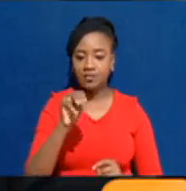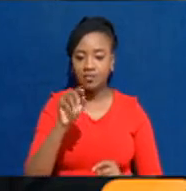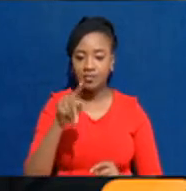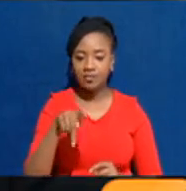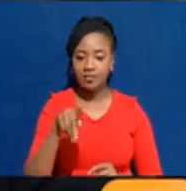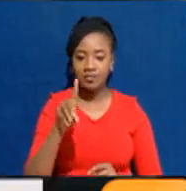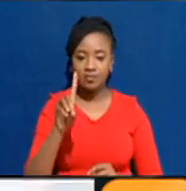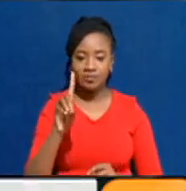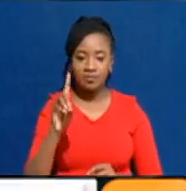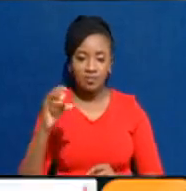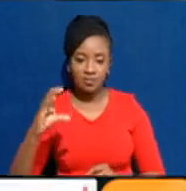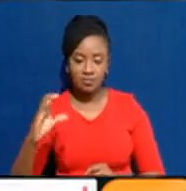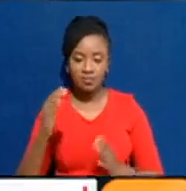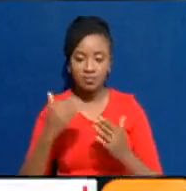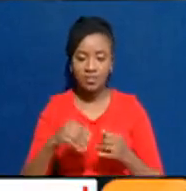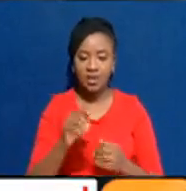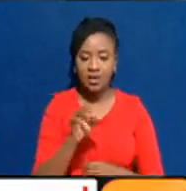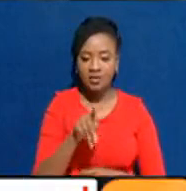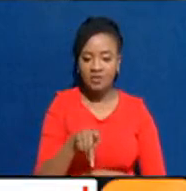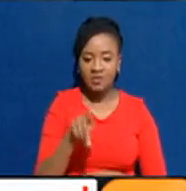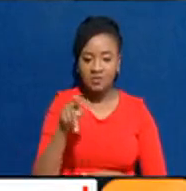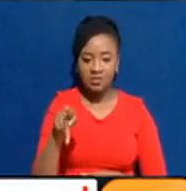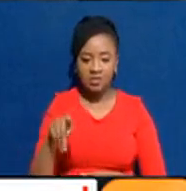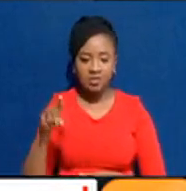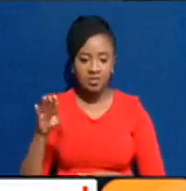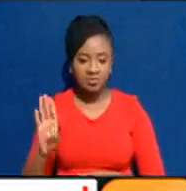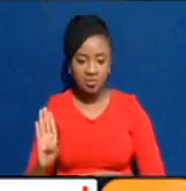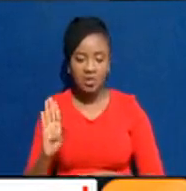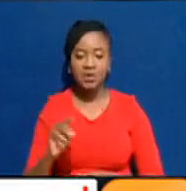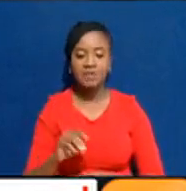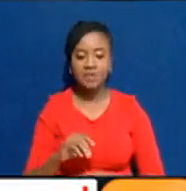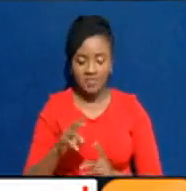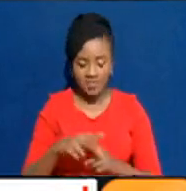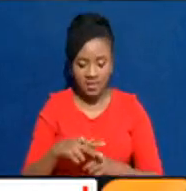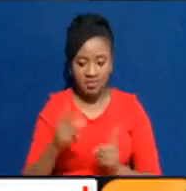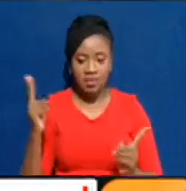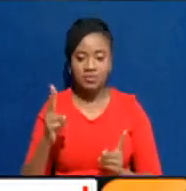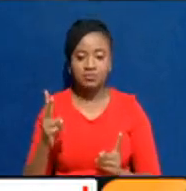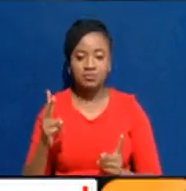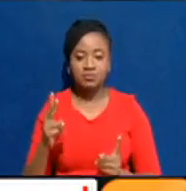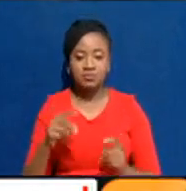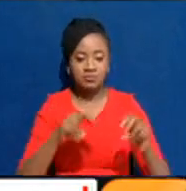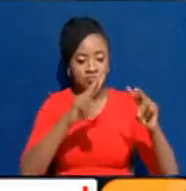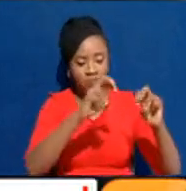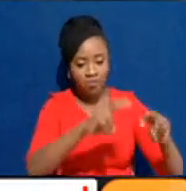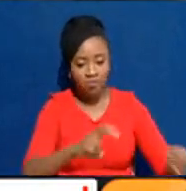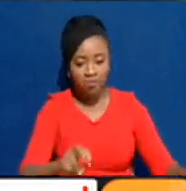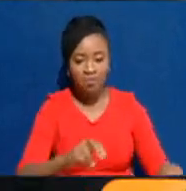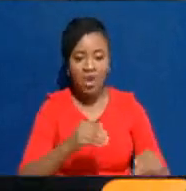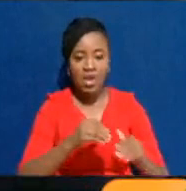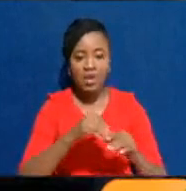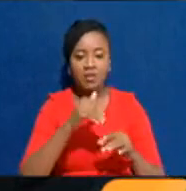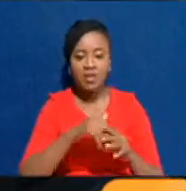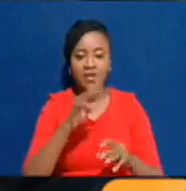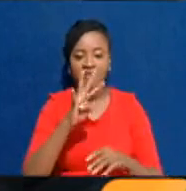Council, the Pharmacy and Poisons Board, to commence investigations immediately and conclude within 48